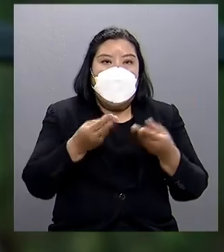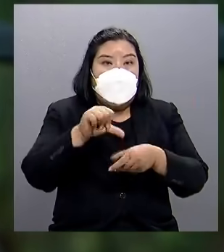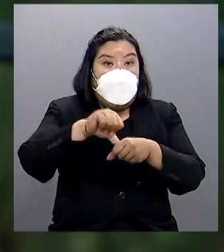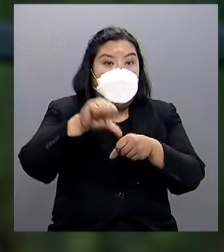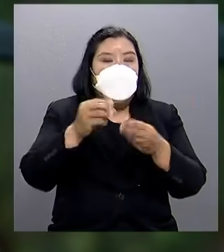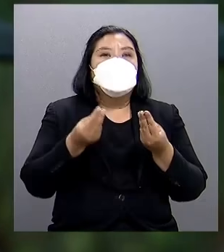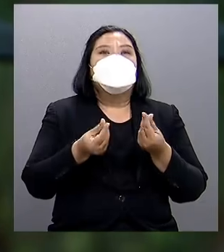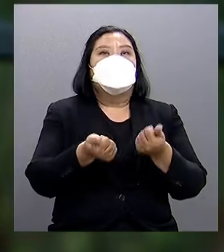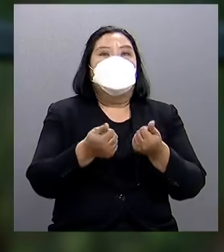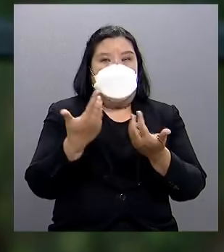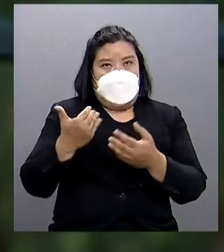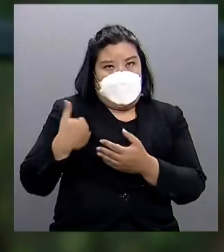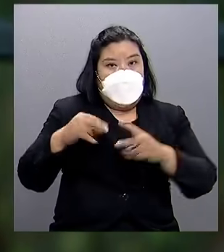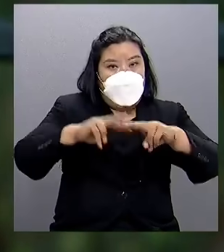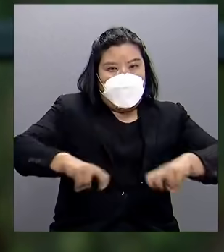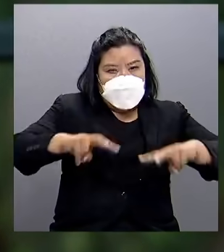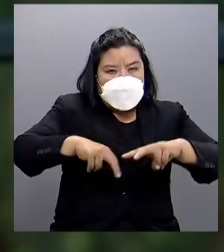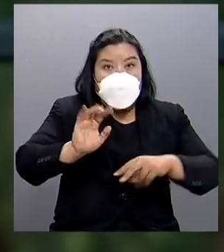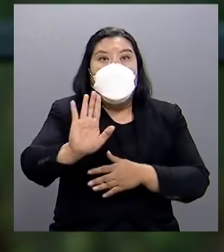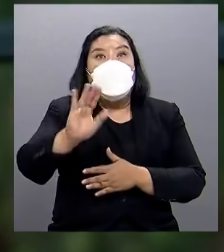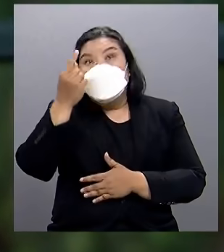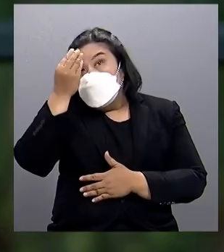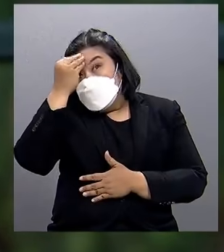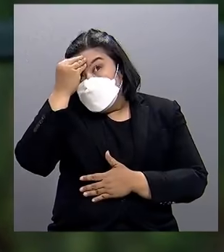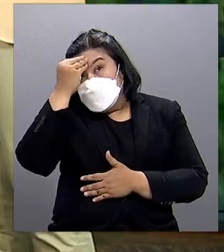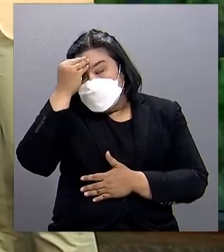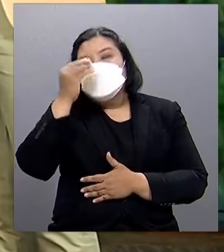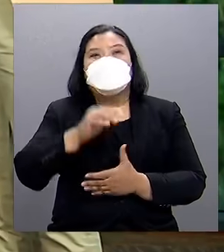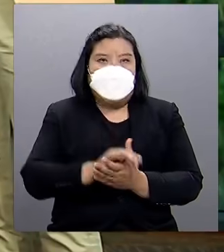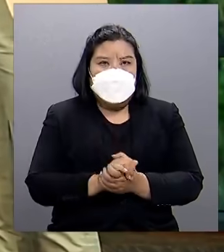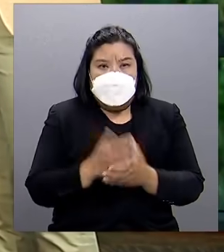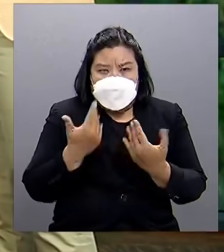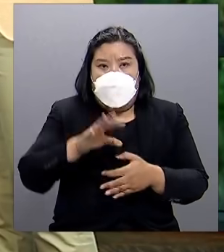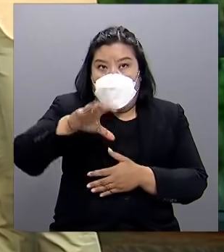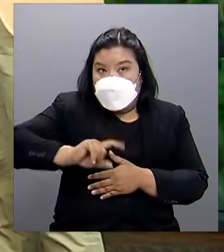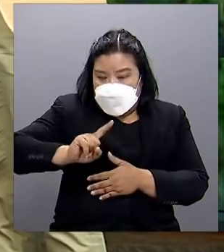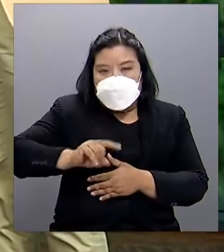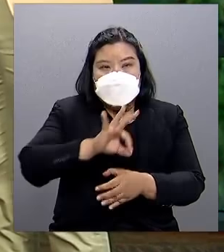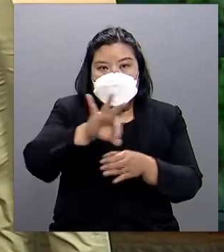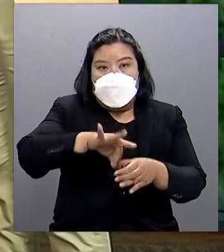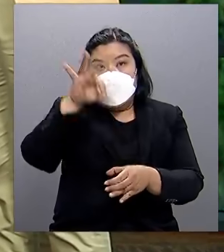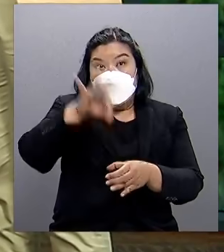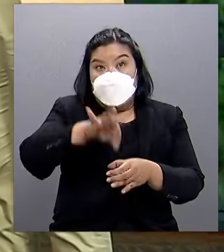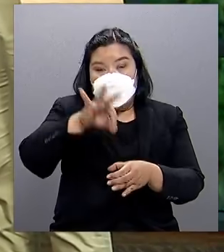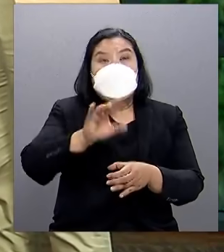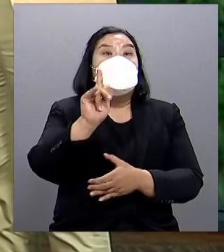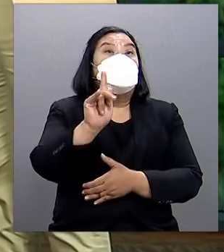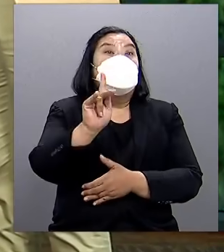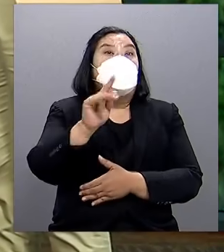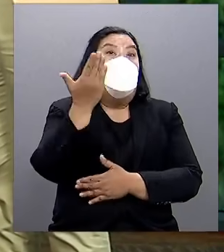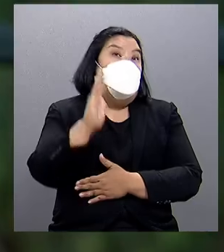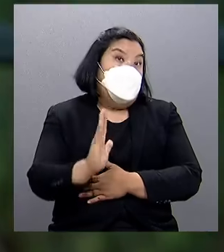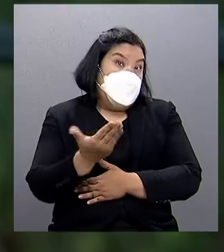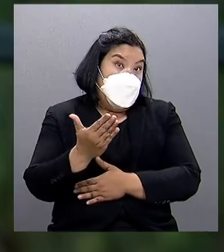ศญี่ปุ่นอันนี้น่าสนใจมากเลยนะครับคือใช้ชาเขียวนี่แหละครับมี EGCG ที่อาจารย์บอกไปเนี่ยเป็นสารตระกูลแคติชิน